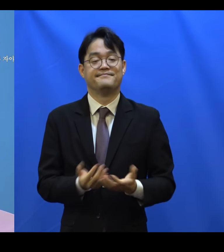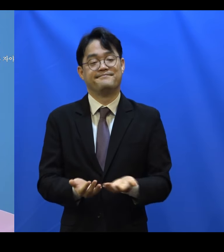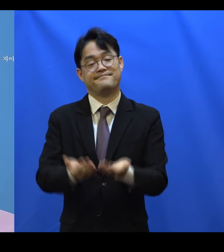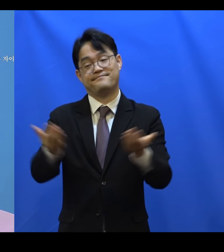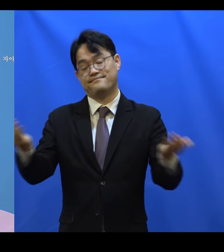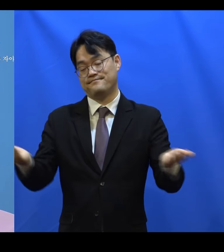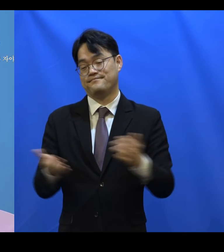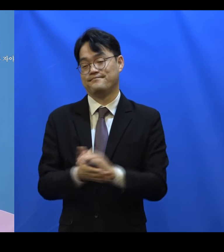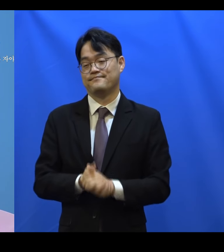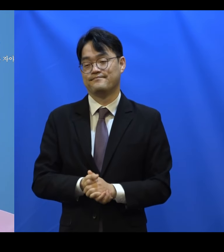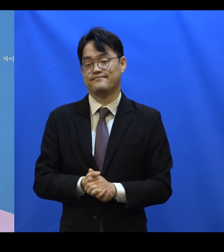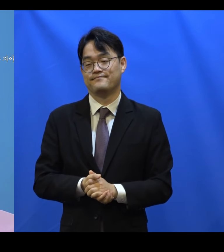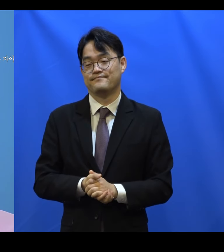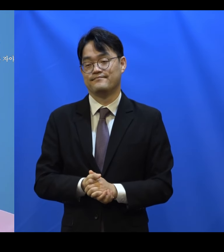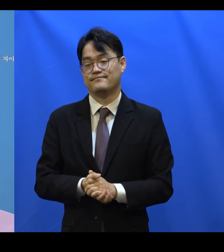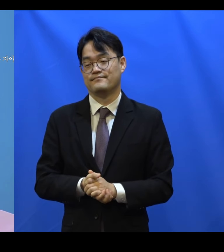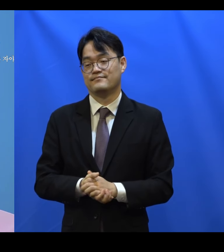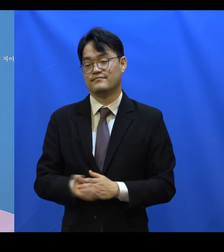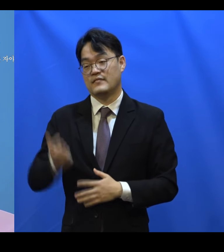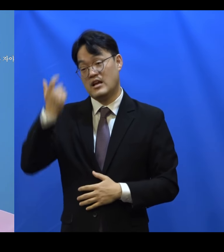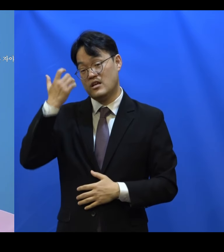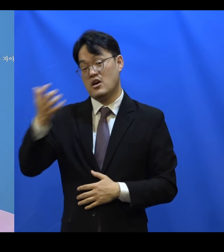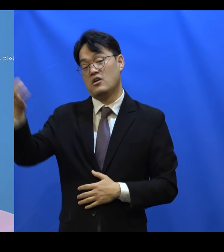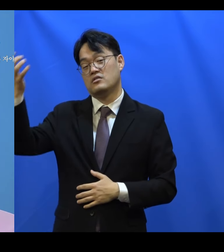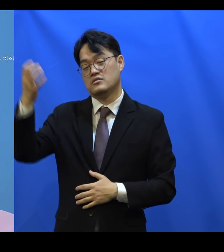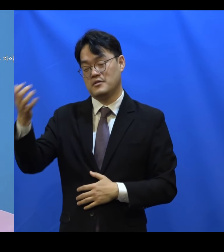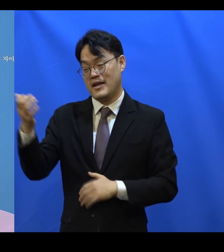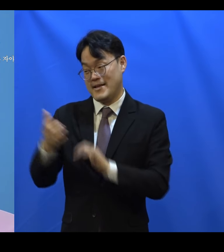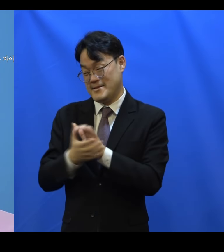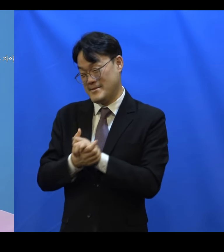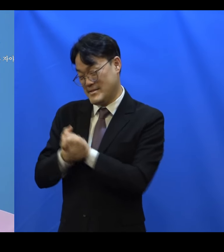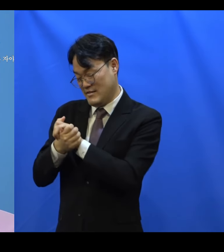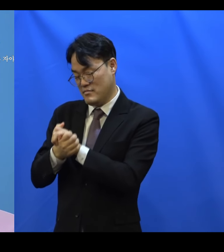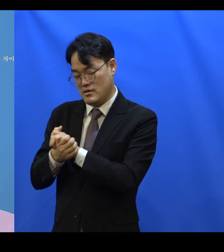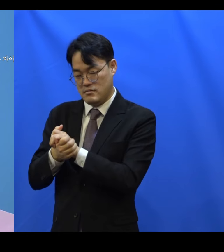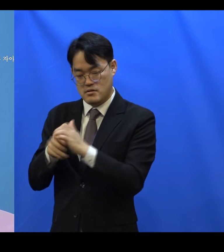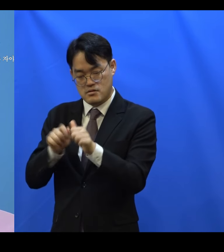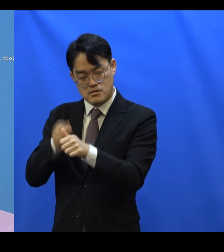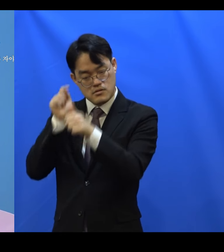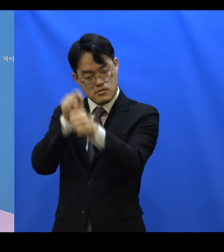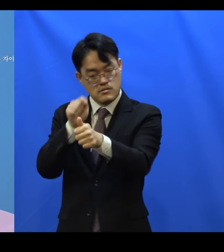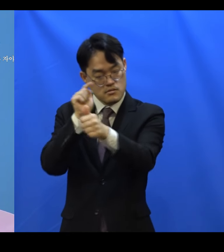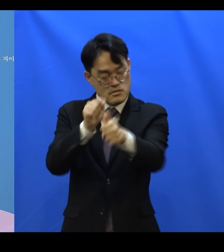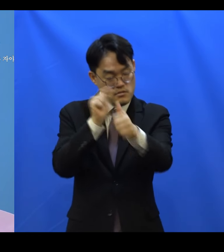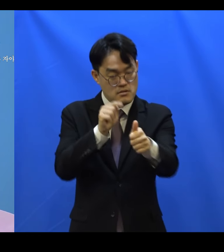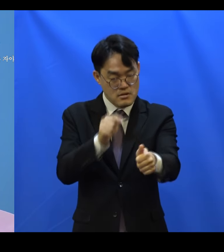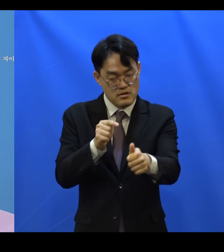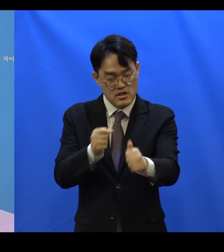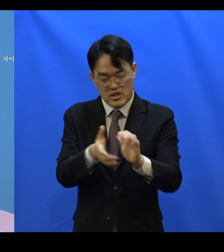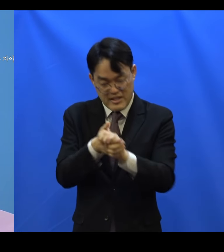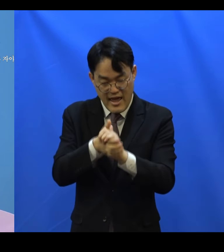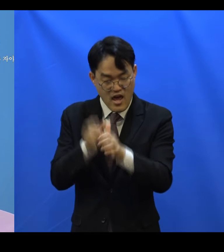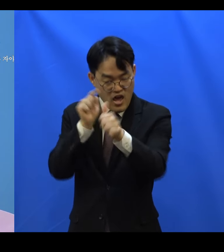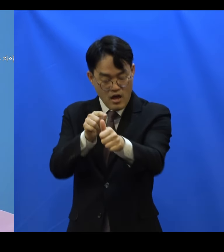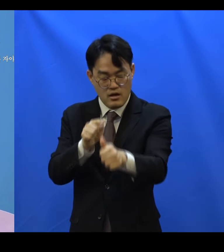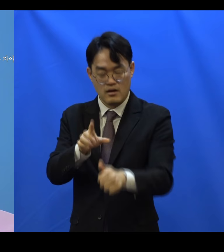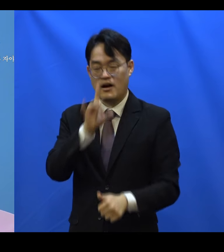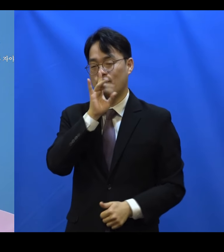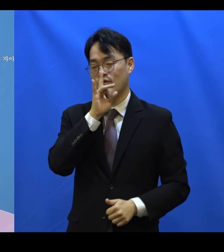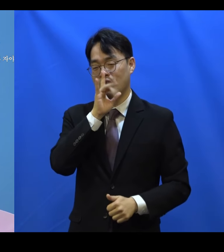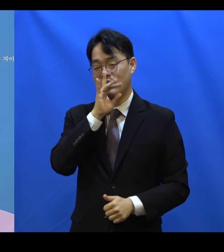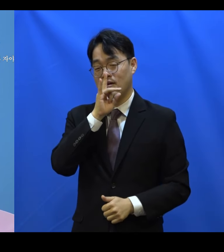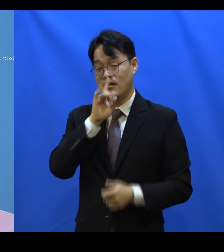여러분, 영적 친밀함은 강요로 일어나지 않습니다. 서로를 허용하고 받아줘야 됩니다. 한